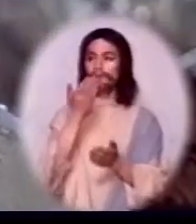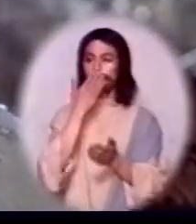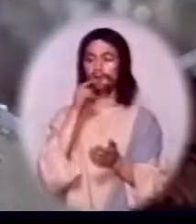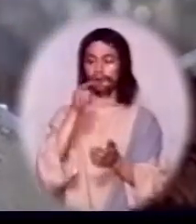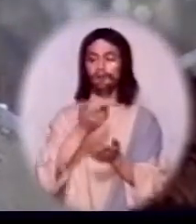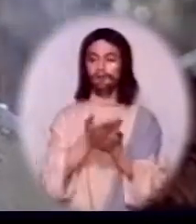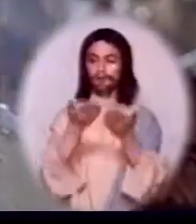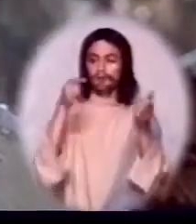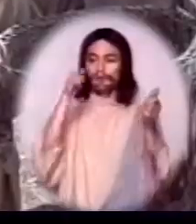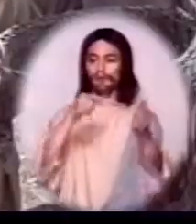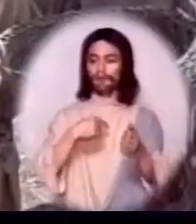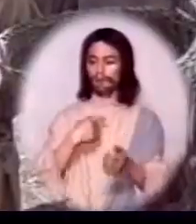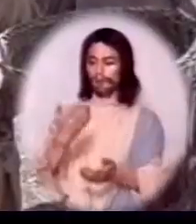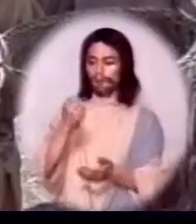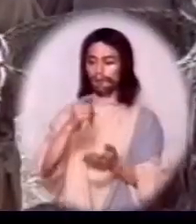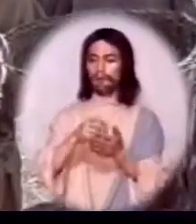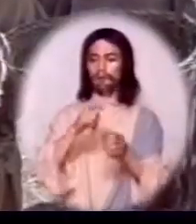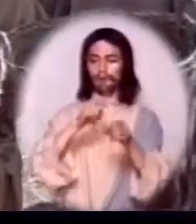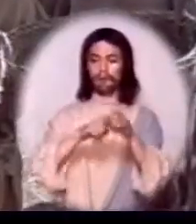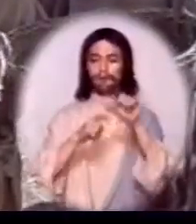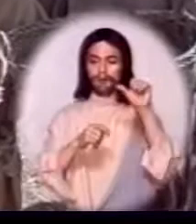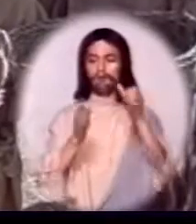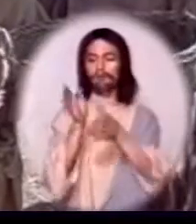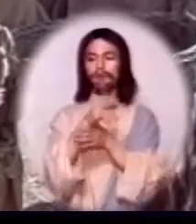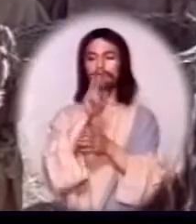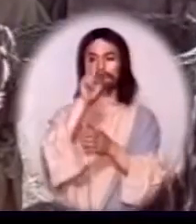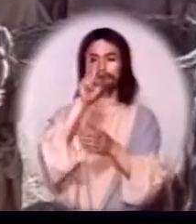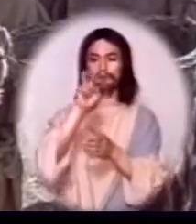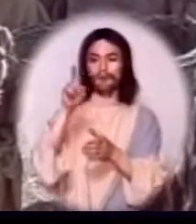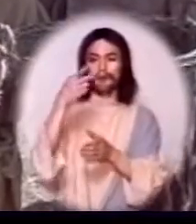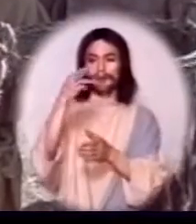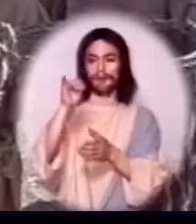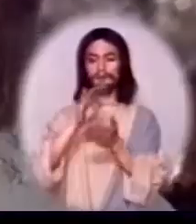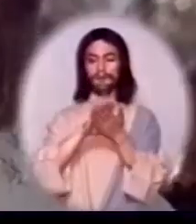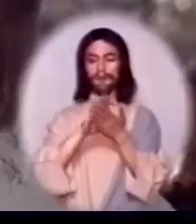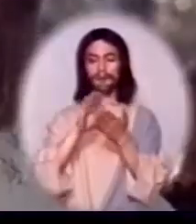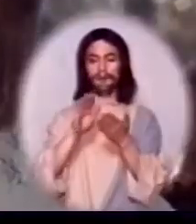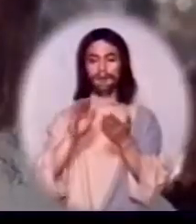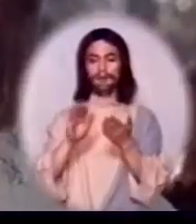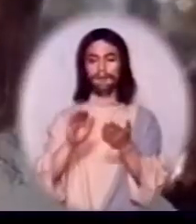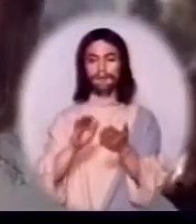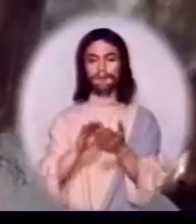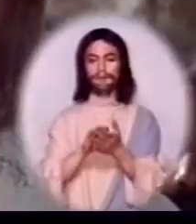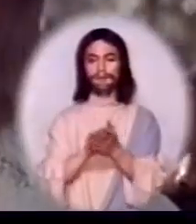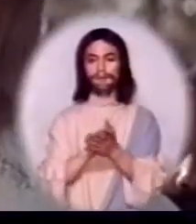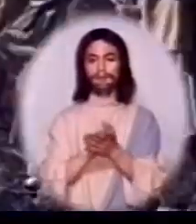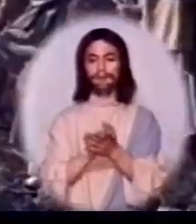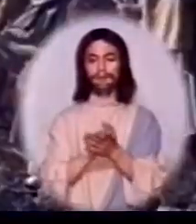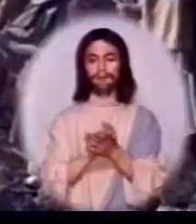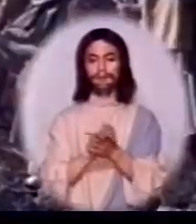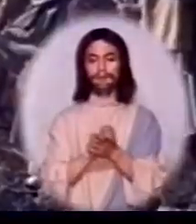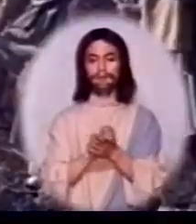너희들이 먹을 것을 주어라. 가진 거라고는 떡 다섯 개와 물고기 두 마리뿐입니다.